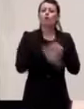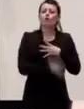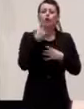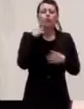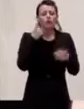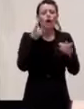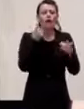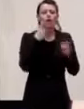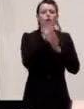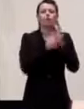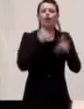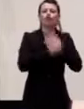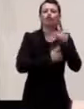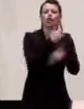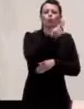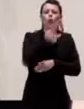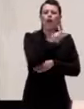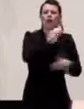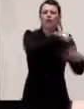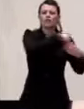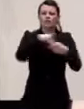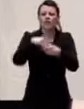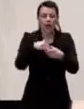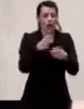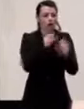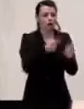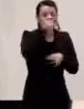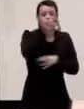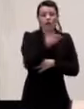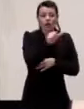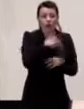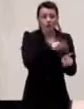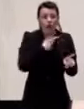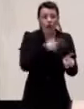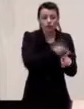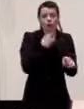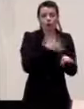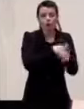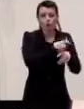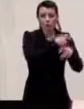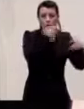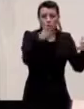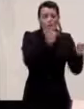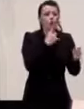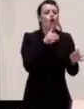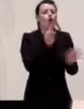atto nell'RSA con eccessi di mortalità in quelle in cui la mortalità riconducibile a Covid è stata